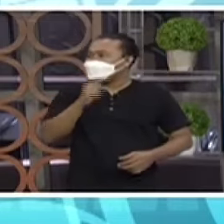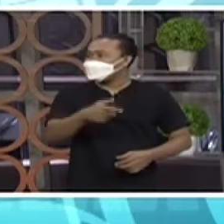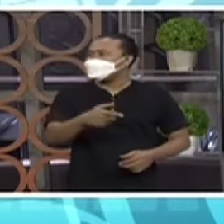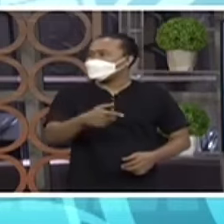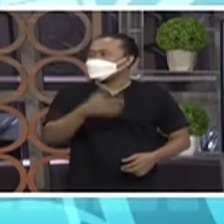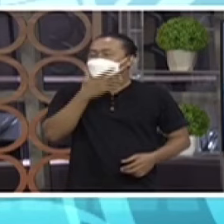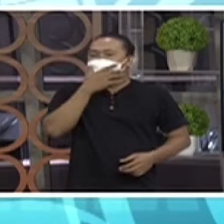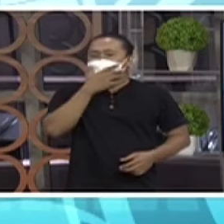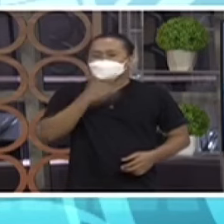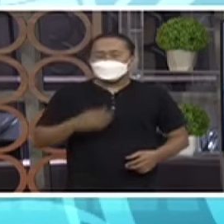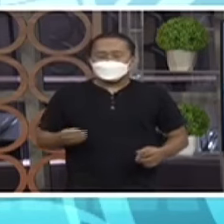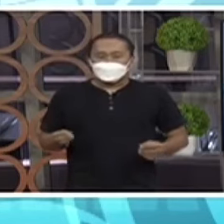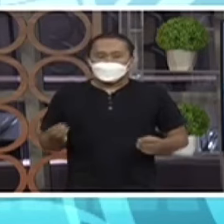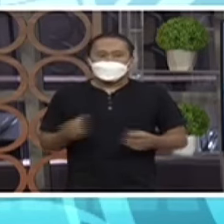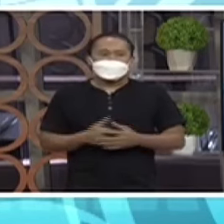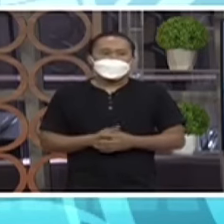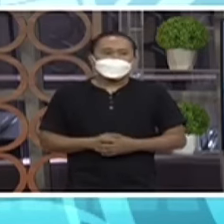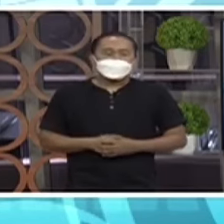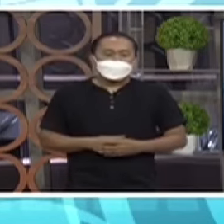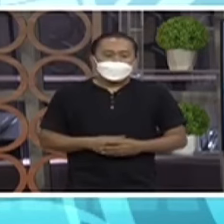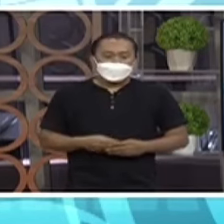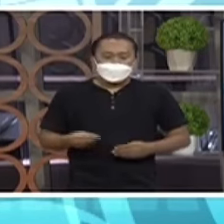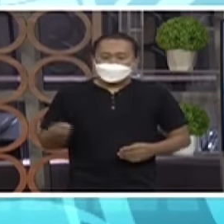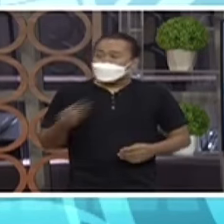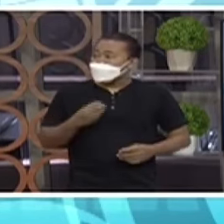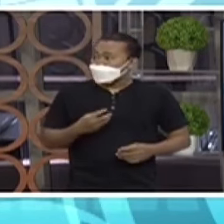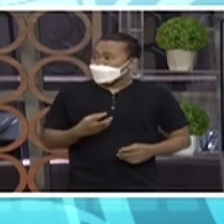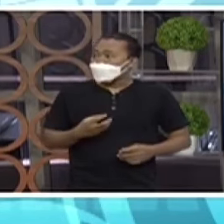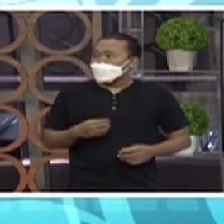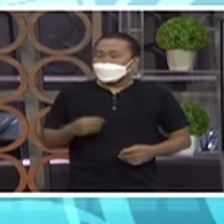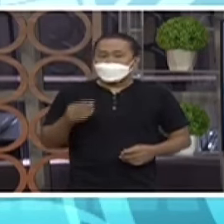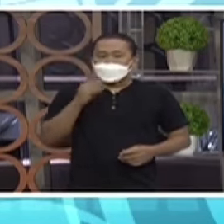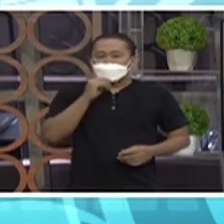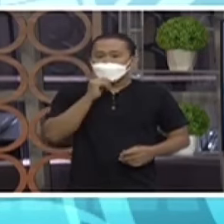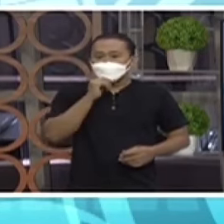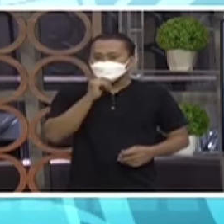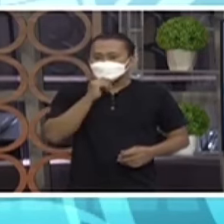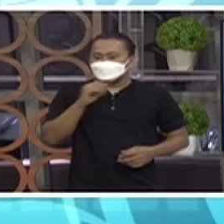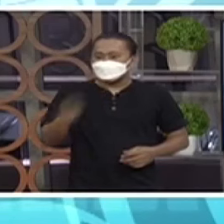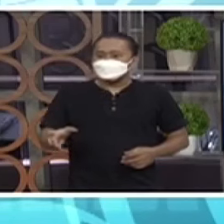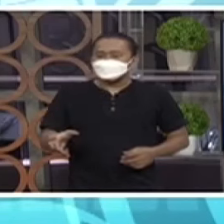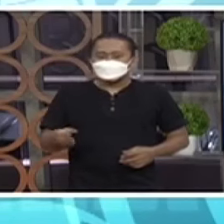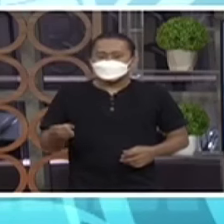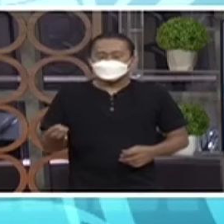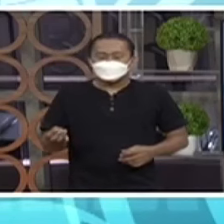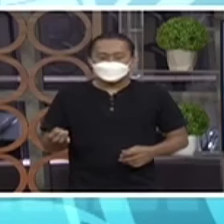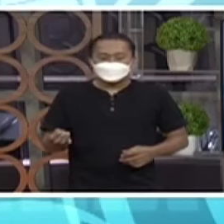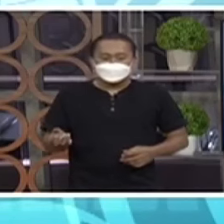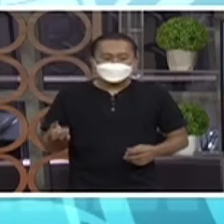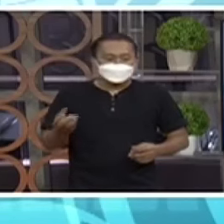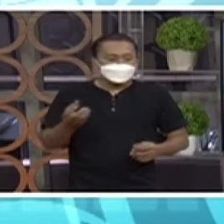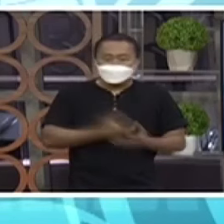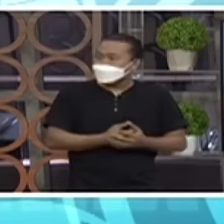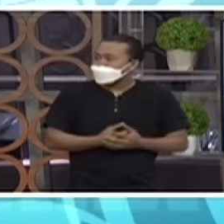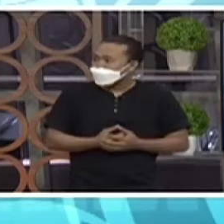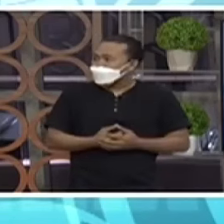kan tenaga luar itu jadi korelasinya ee pernapasan sendiri dengan kesehatan tubuh dan tenaga dalam itu sebetulnya hanya